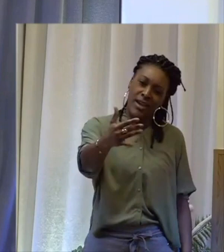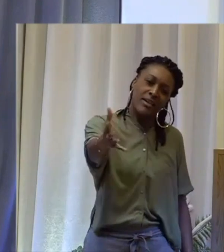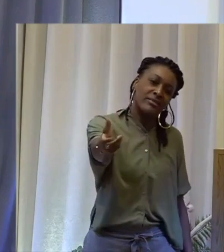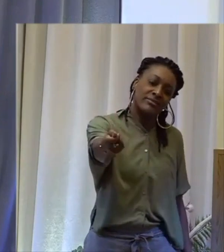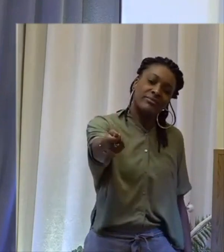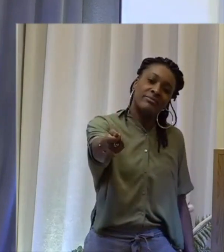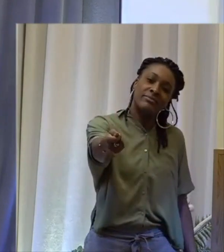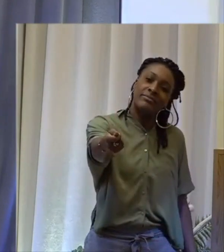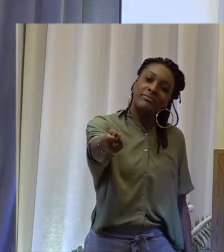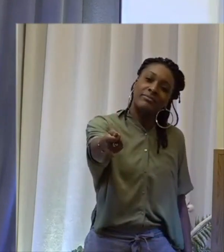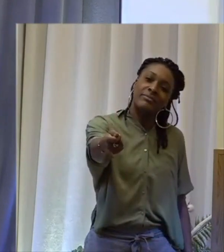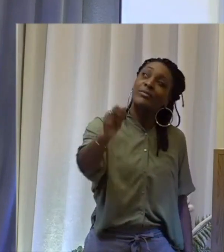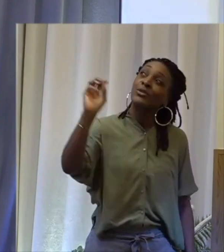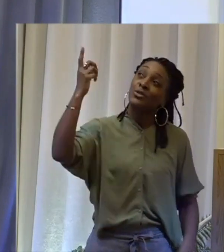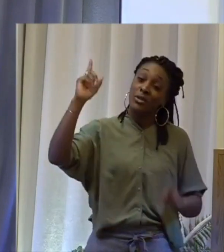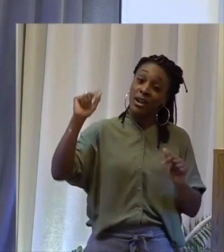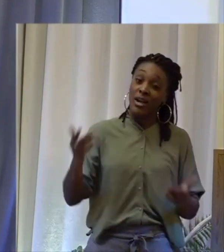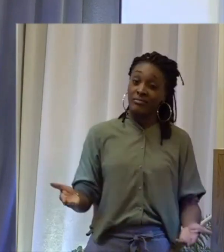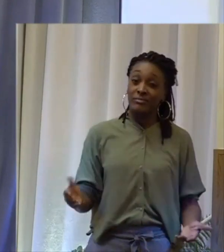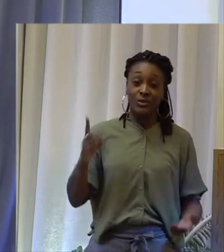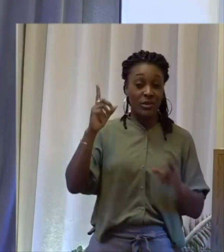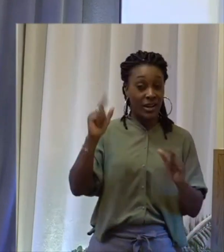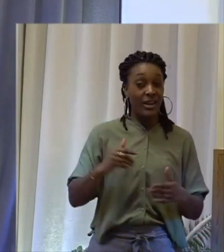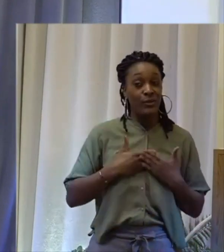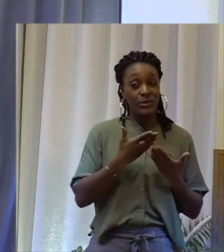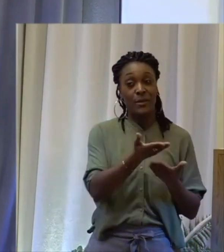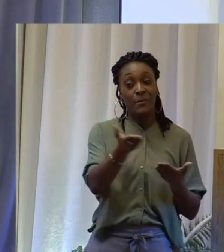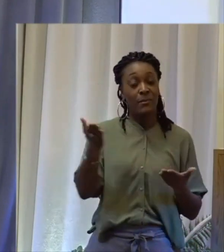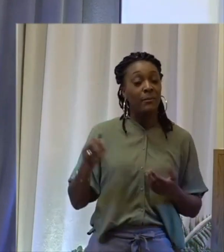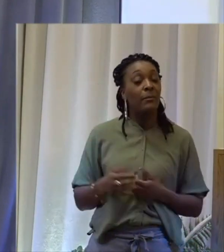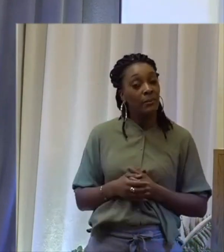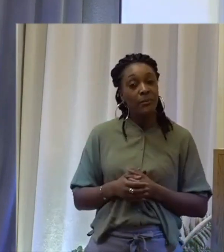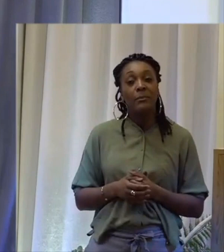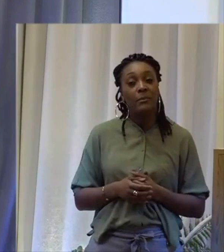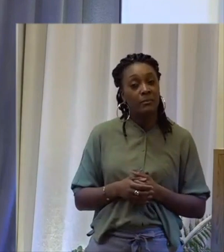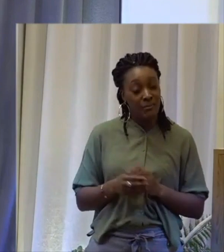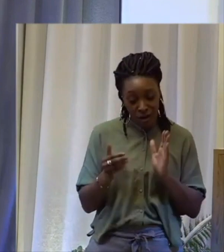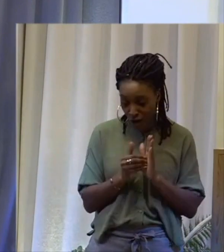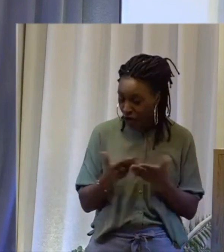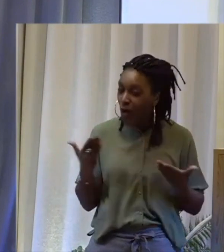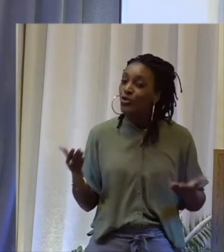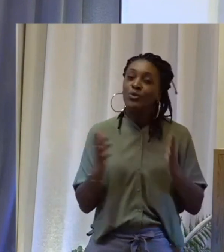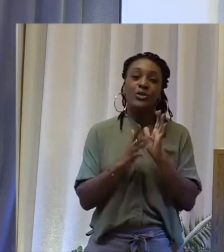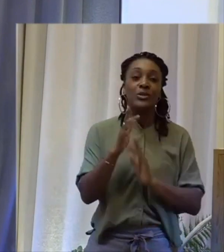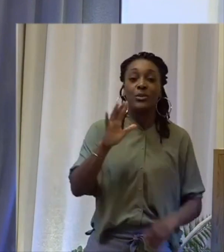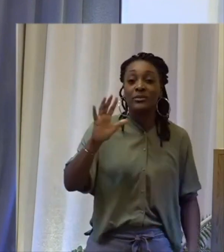Dieu est présent dans ce lieu. Et il nous aime. Et encore aujourd'hui, il nous tend la